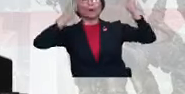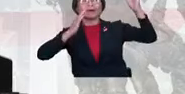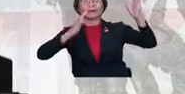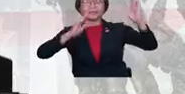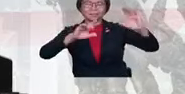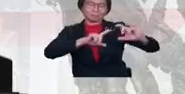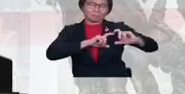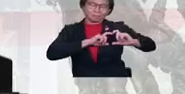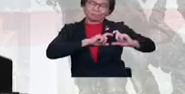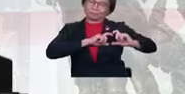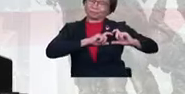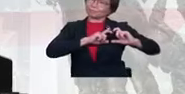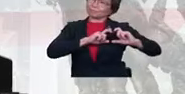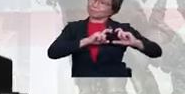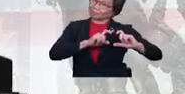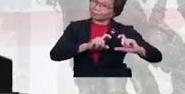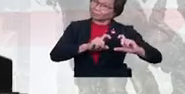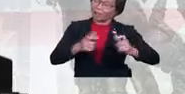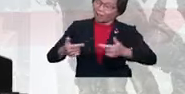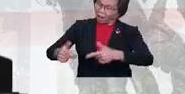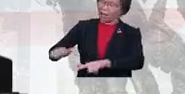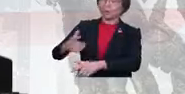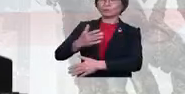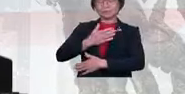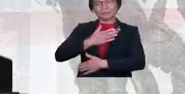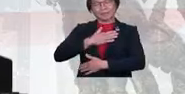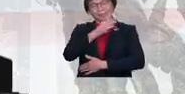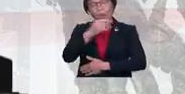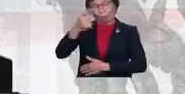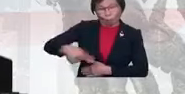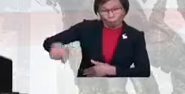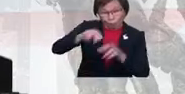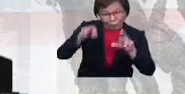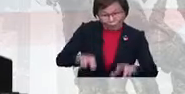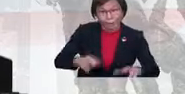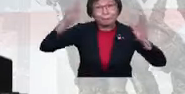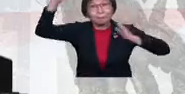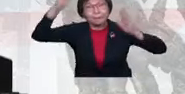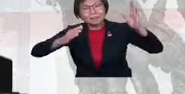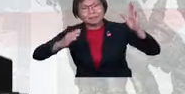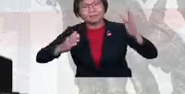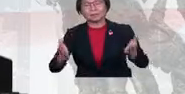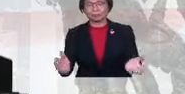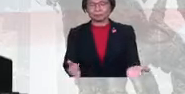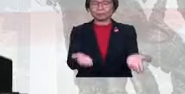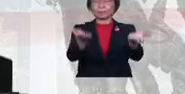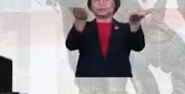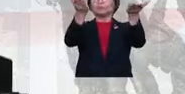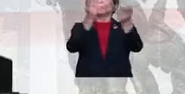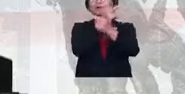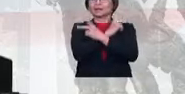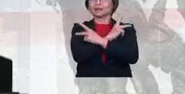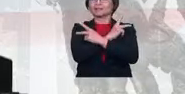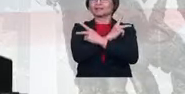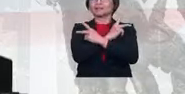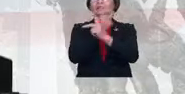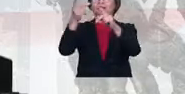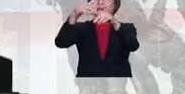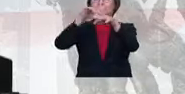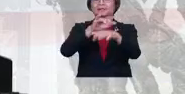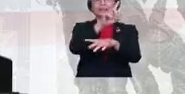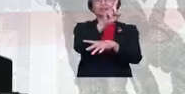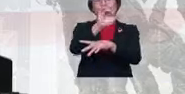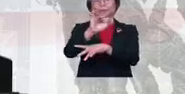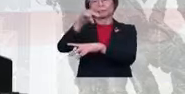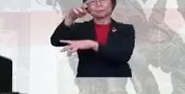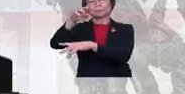prihatin izinkan Patik dan seluruh rakyat Indonesia menjunjung kasih kebawah duli Yang Maha Mulia